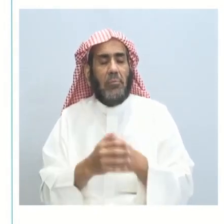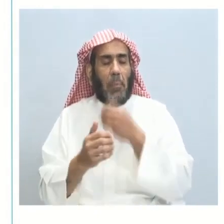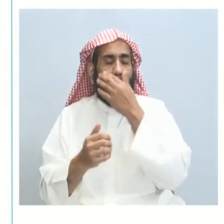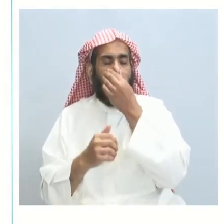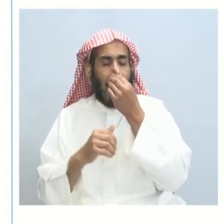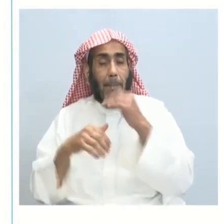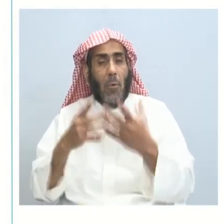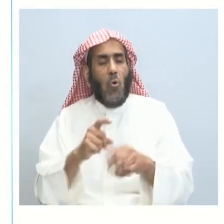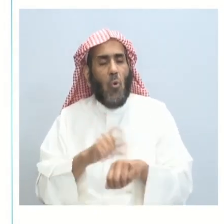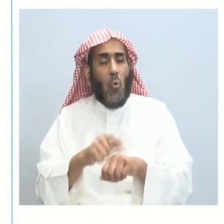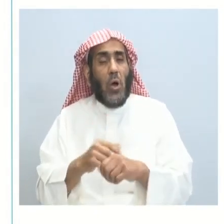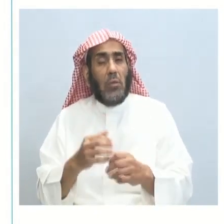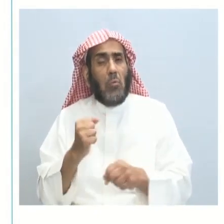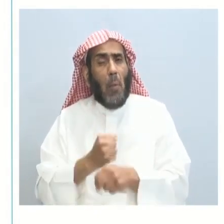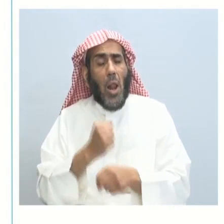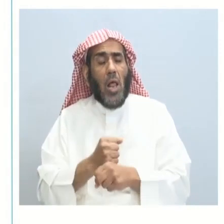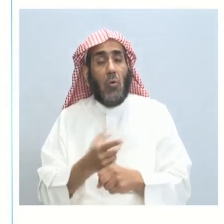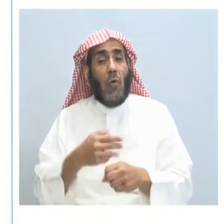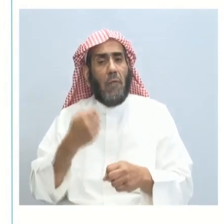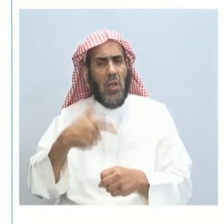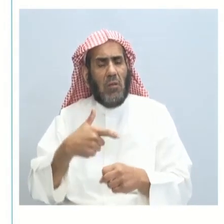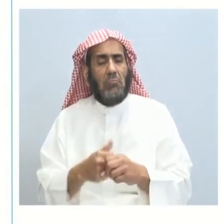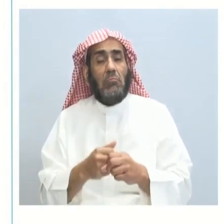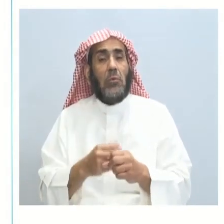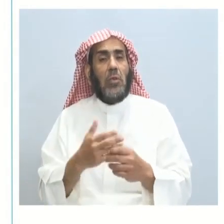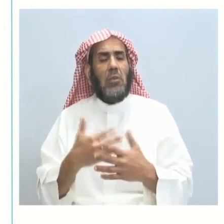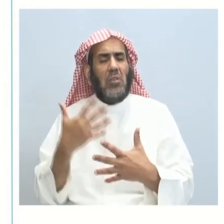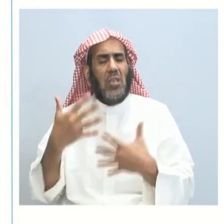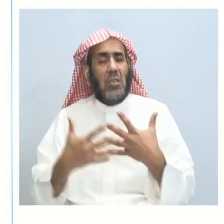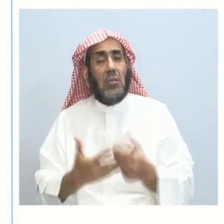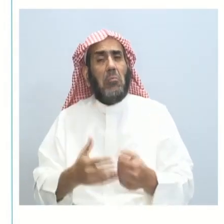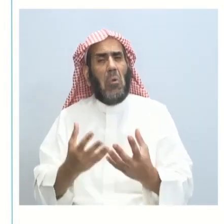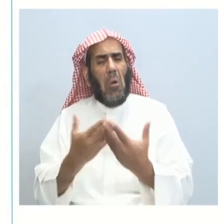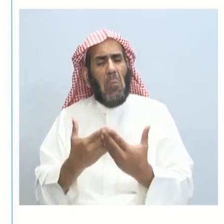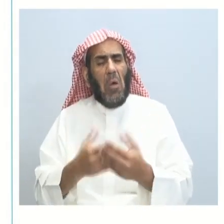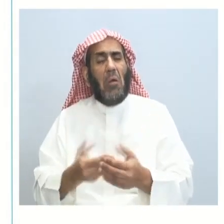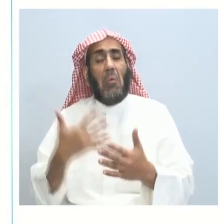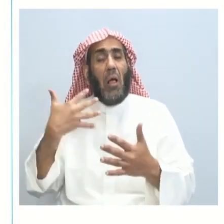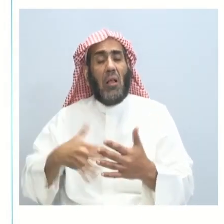كل وقت نمضيه سيكون له تكلفه وبالتالي سنتحمل خسائر